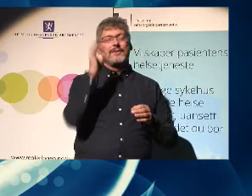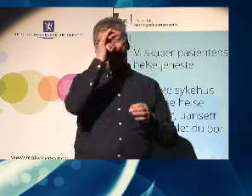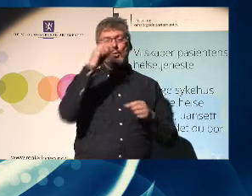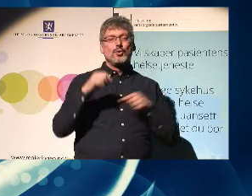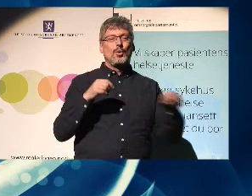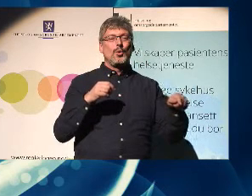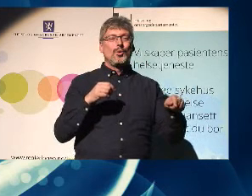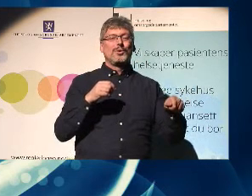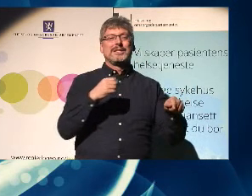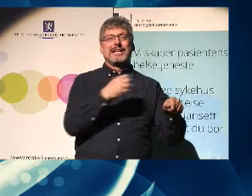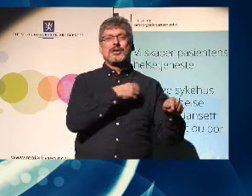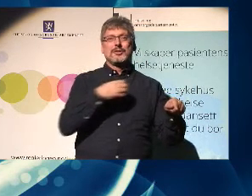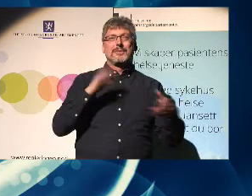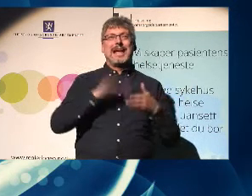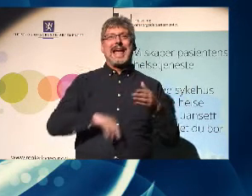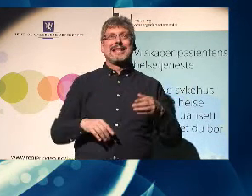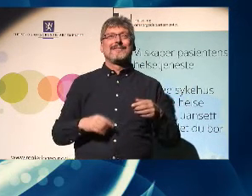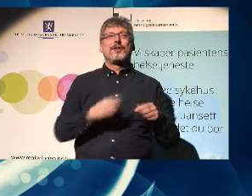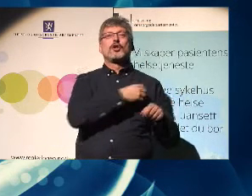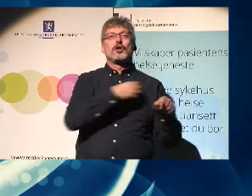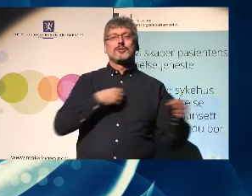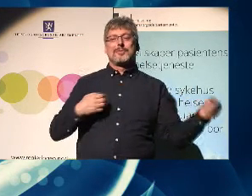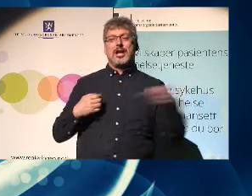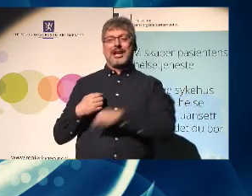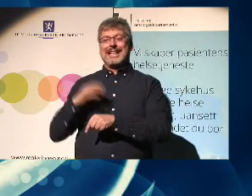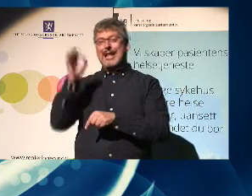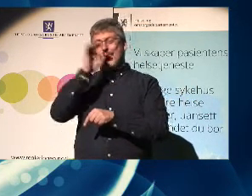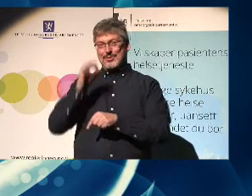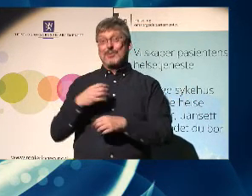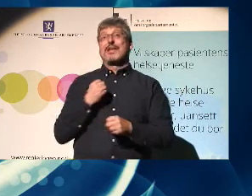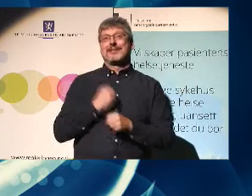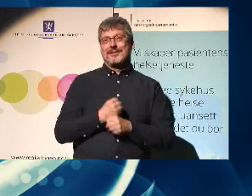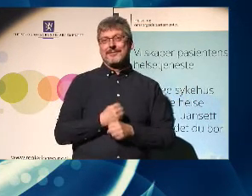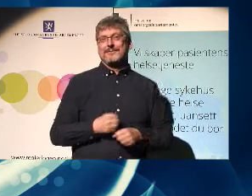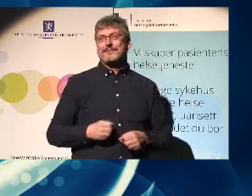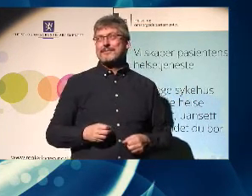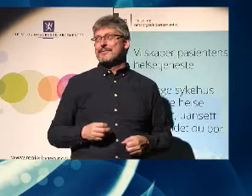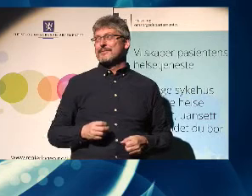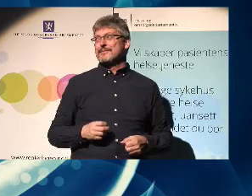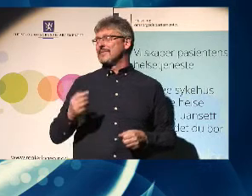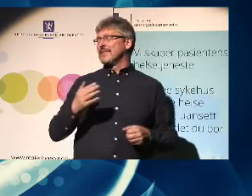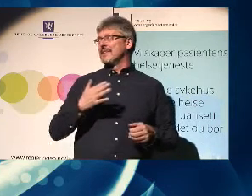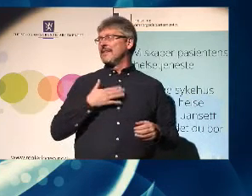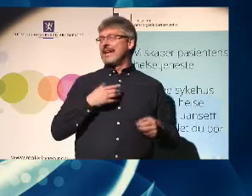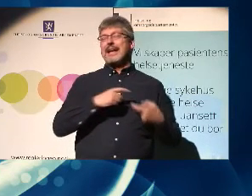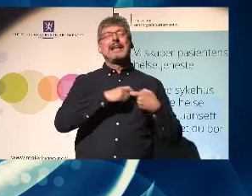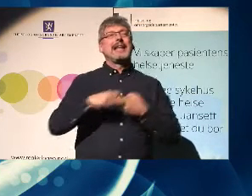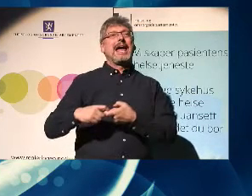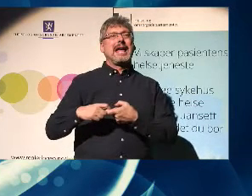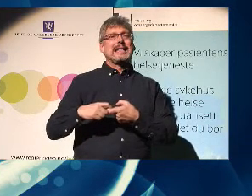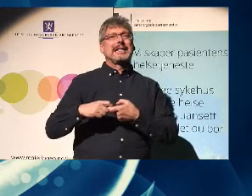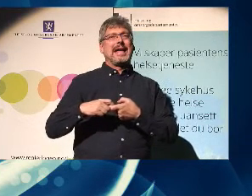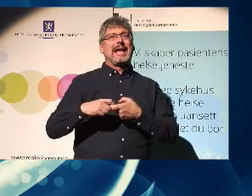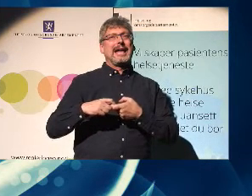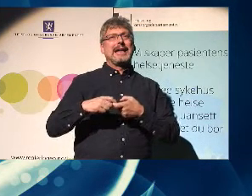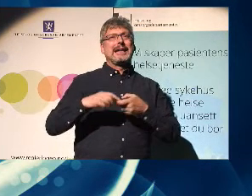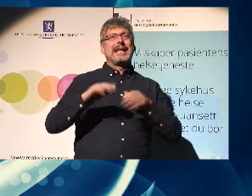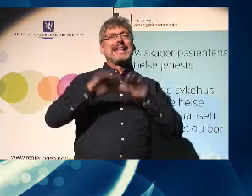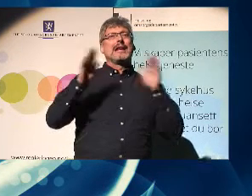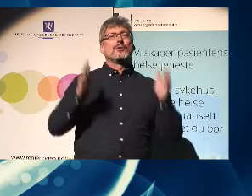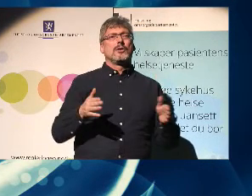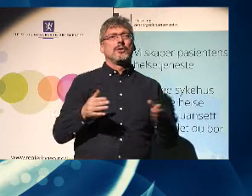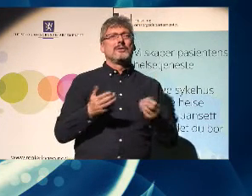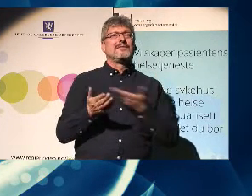Tønsberg enn fra Tønsberg til Oslo. Og det noe sant i det. Jeg leder altså et direktorat som veldig bredt sammensatt og med en veldig